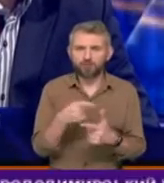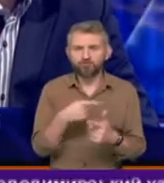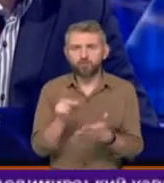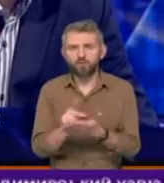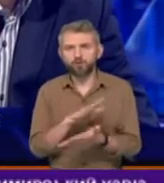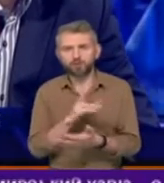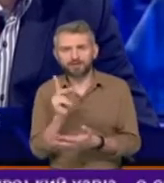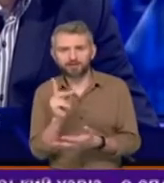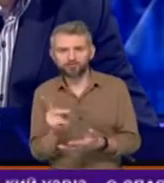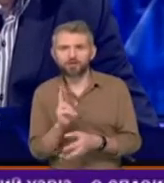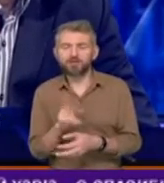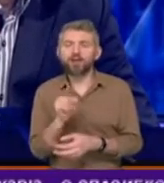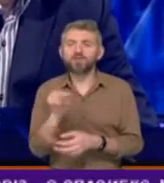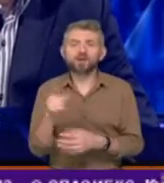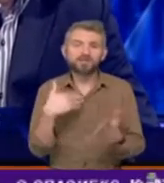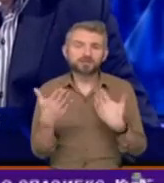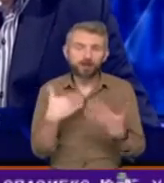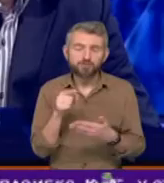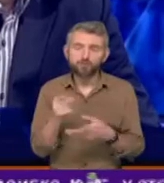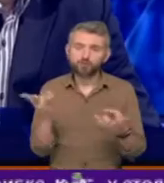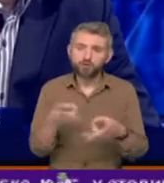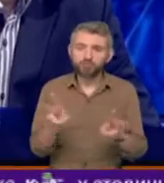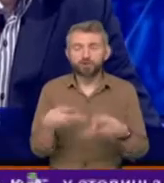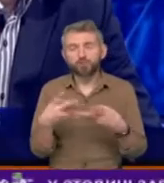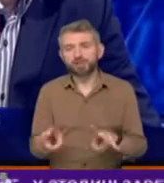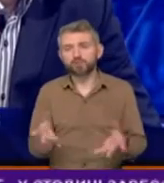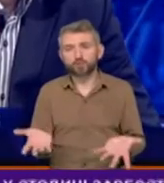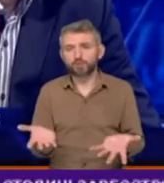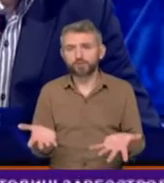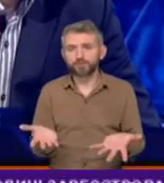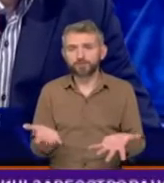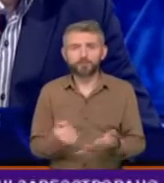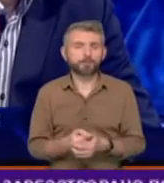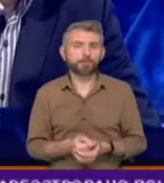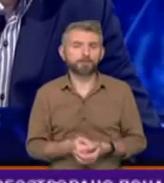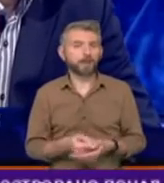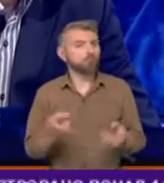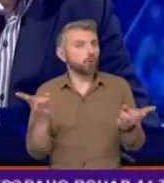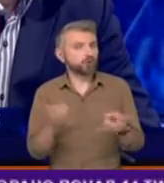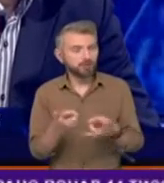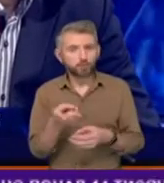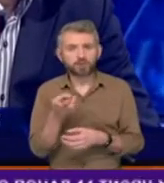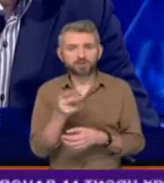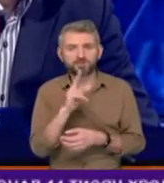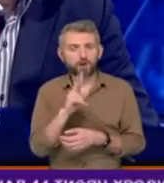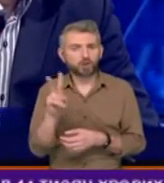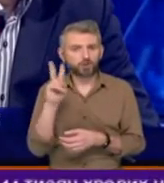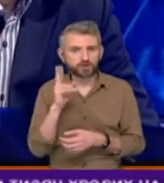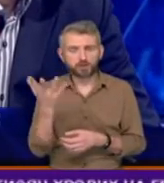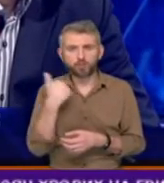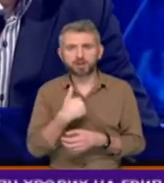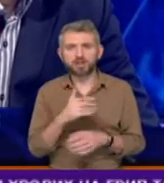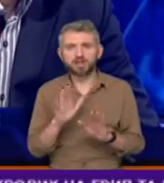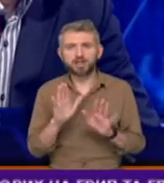повинно бути інше. Як ви до цього ставитесь? Воно вам потрібно, не потрібно? Потрібно. 2 роки назад, коли